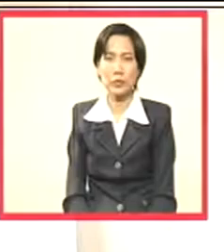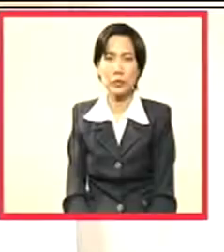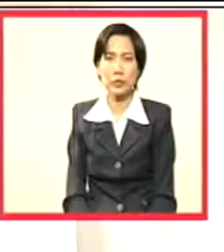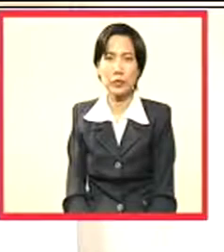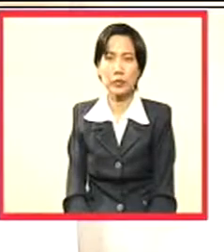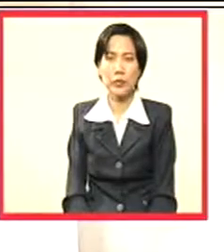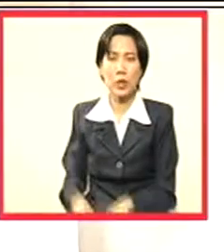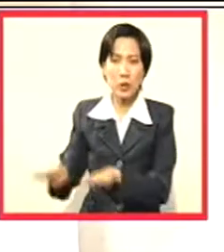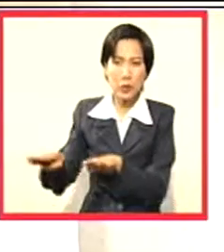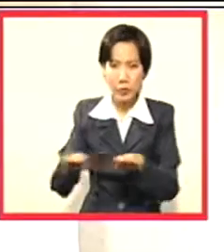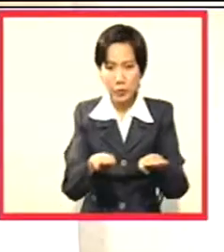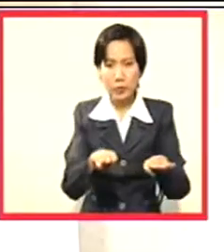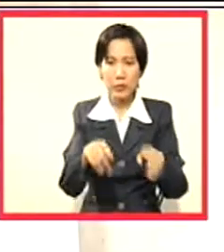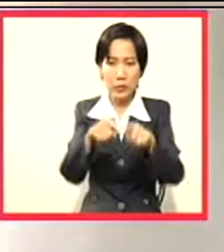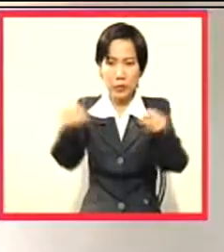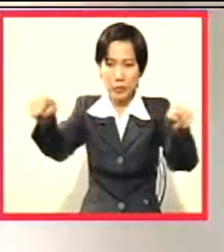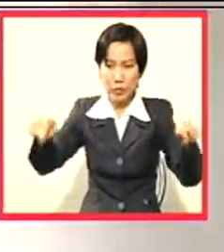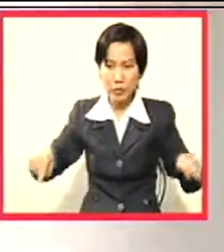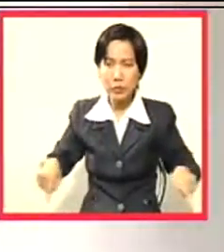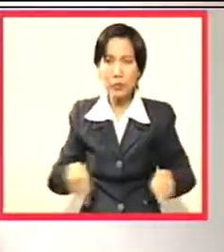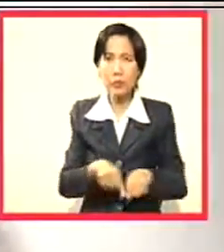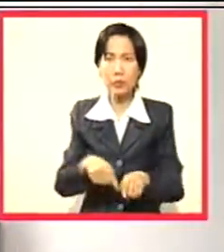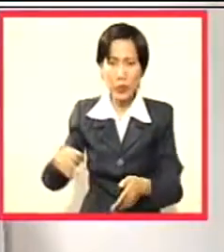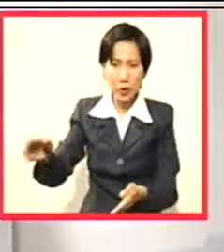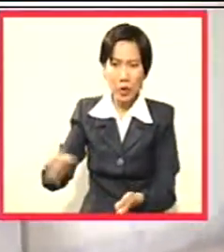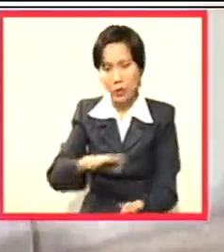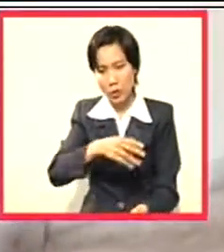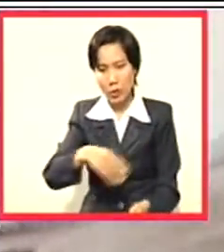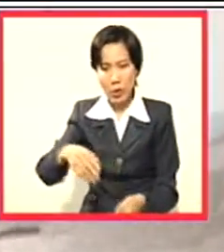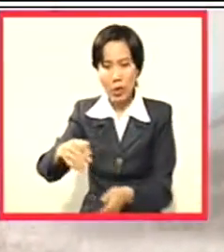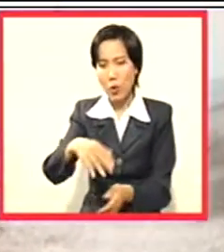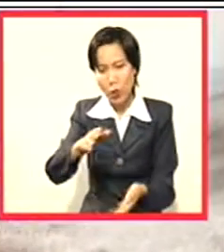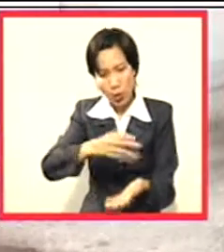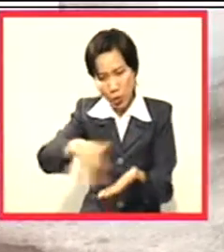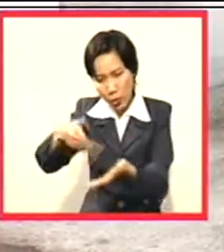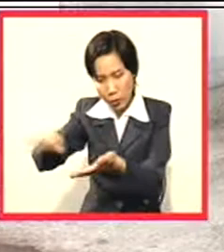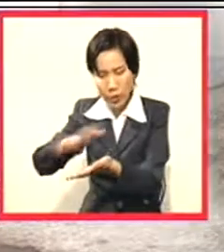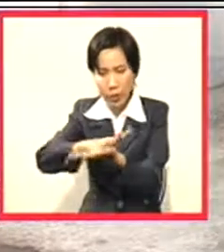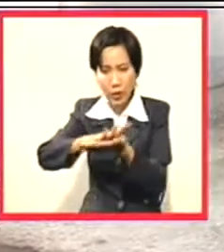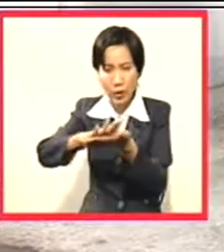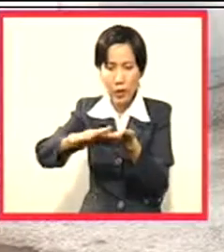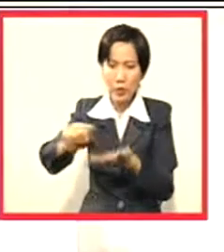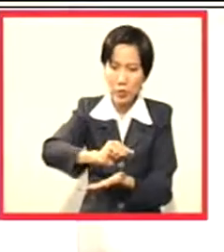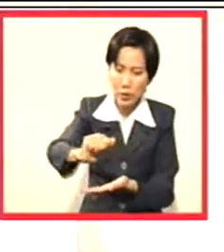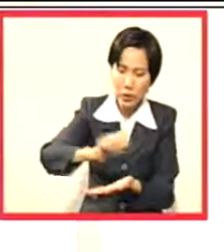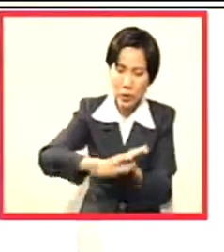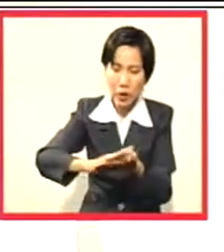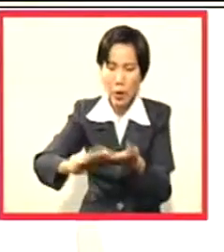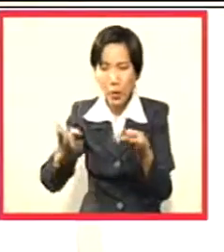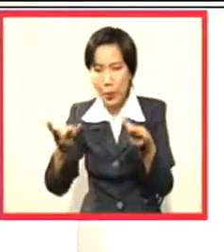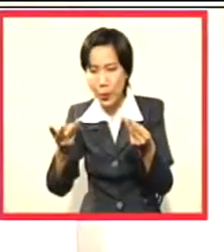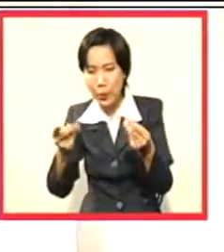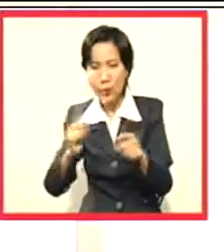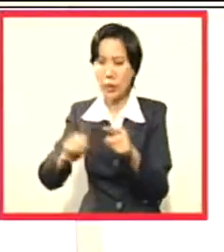การเตรียมพื้นที่สำหรับปูกระเบื้องนั้นจะต้องเตรียมปัดกวาดเช็ดถูพื้นที่และผนังที่จะปูให้สะอาดปราศจากคราบฝุ่นผ